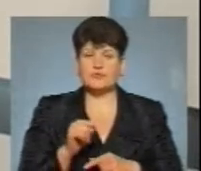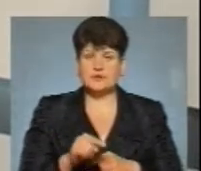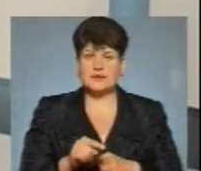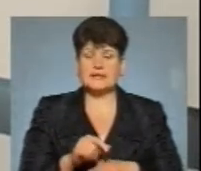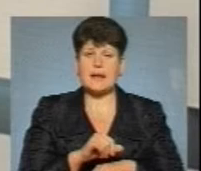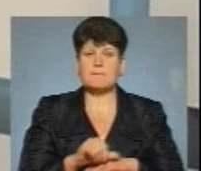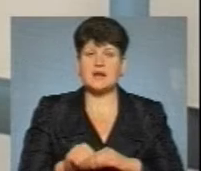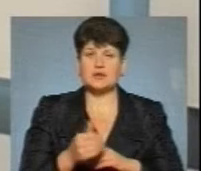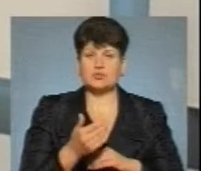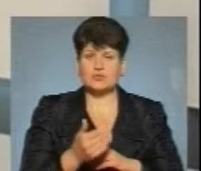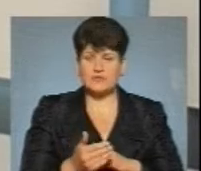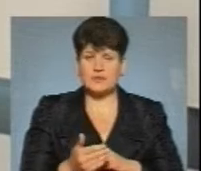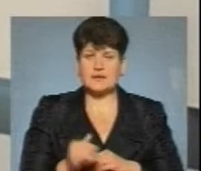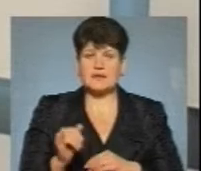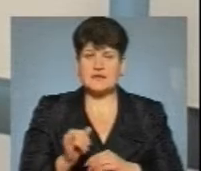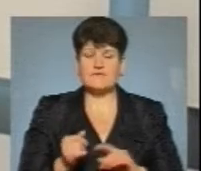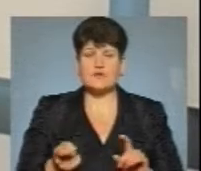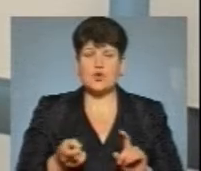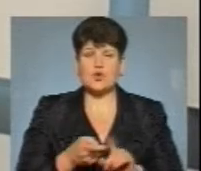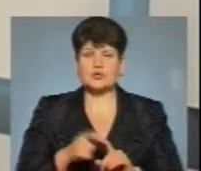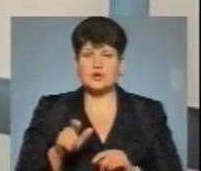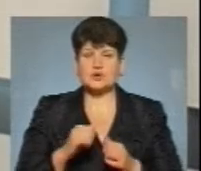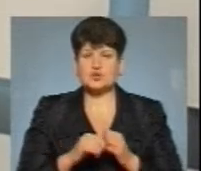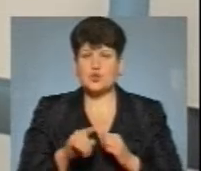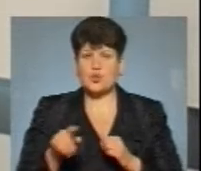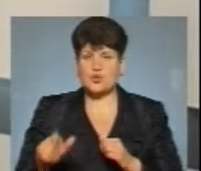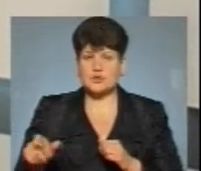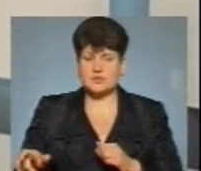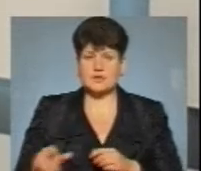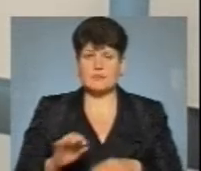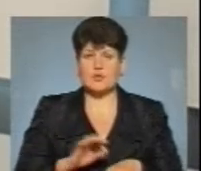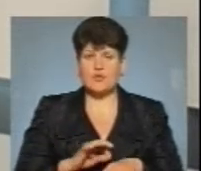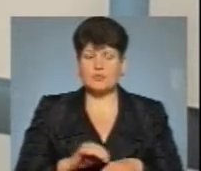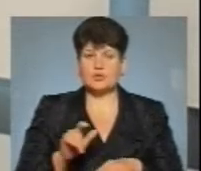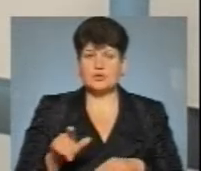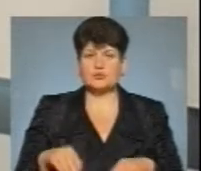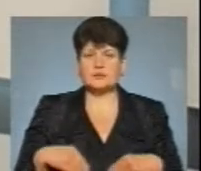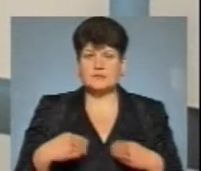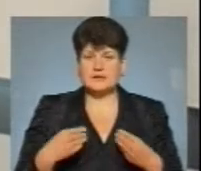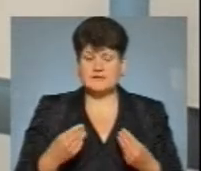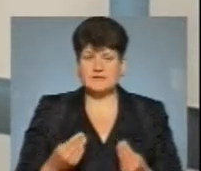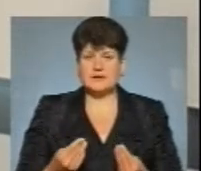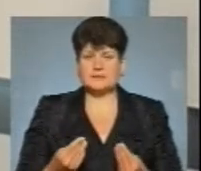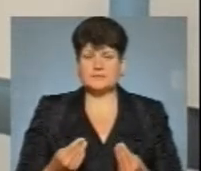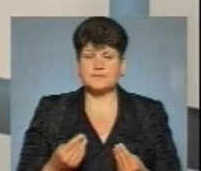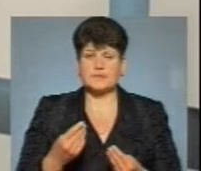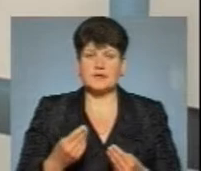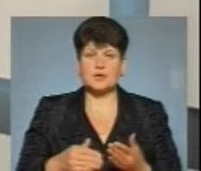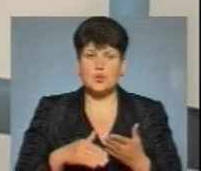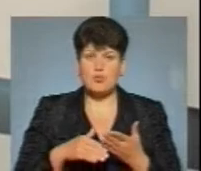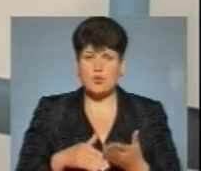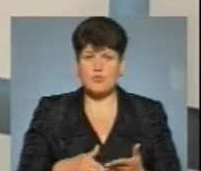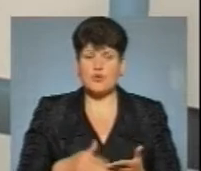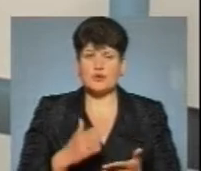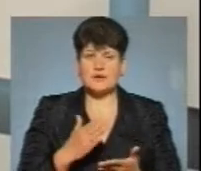і безпосередній контакт з кожним хворим і людиною, яку потрібно давати якраз людині невідкладну допомогу,